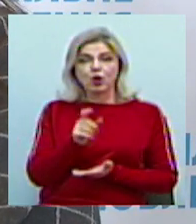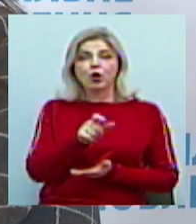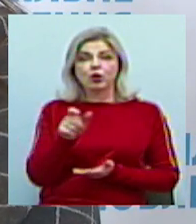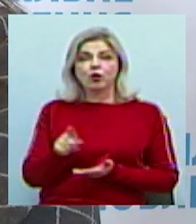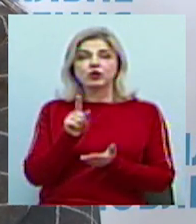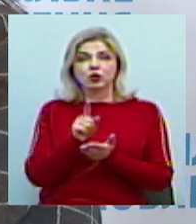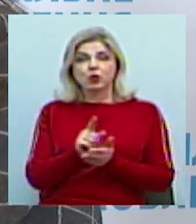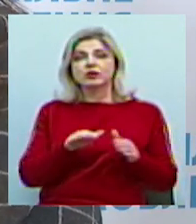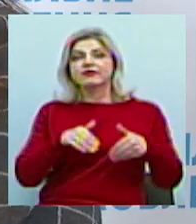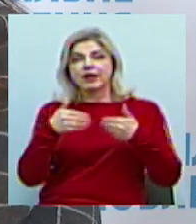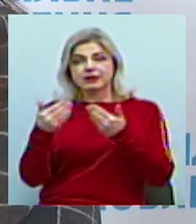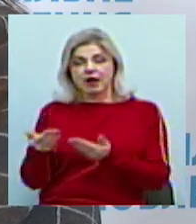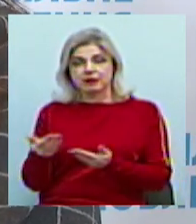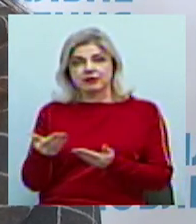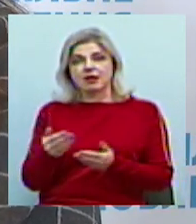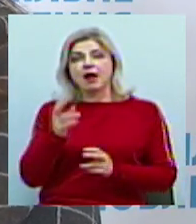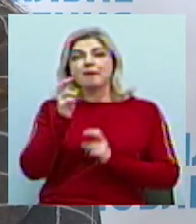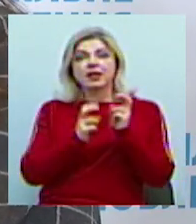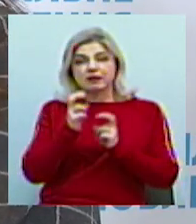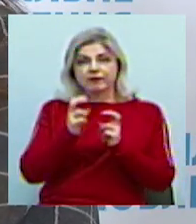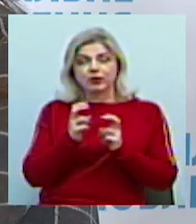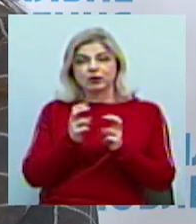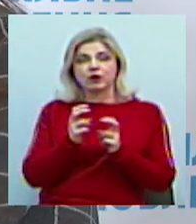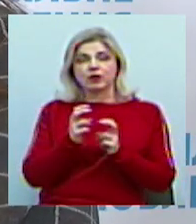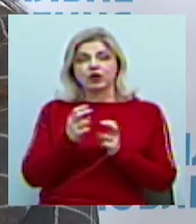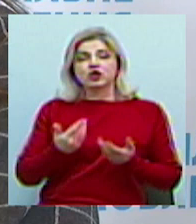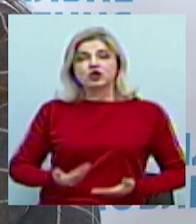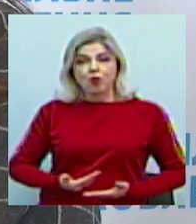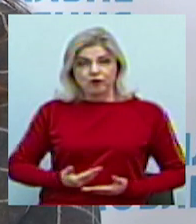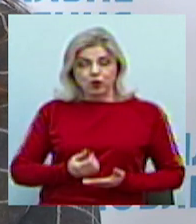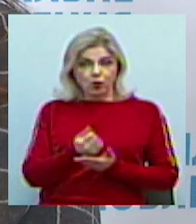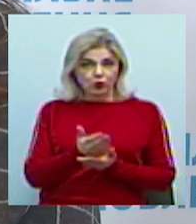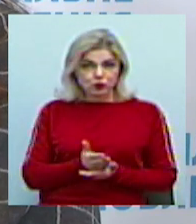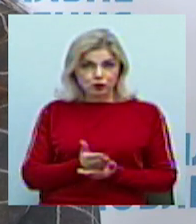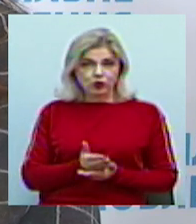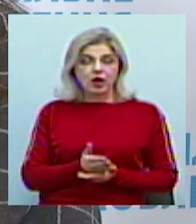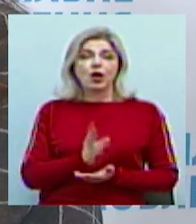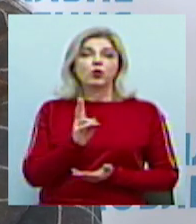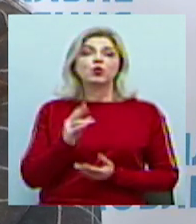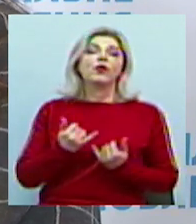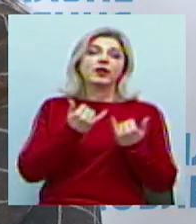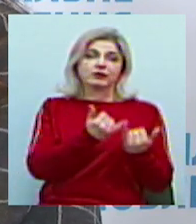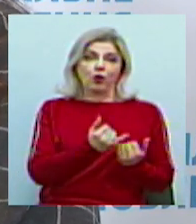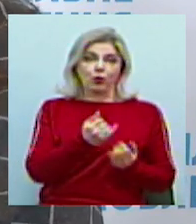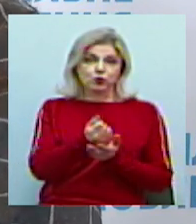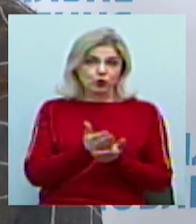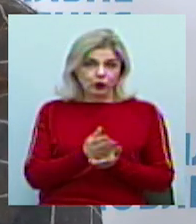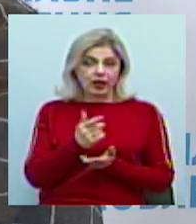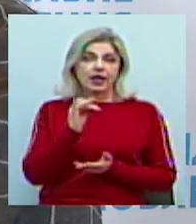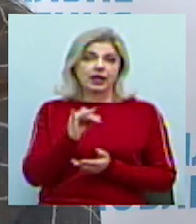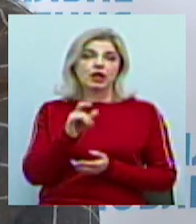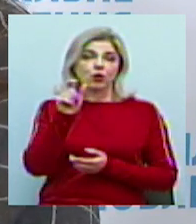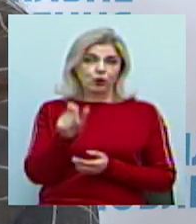право звертатися до підприємств-надавачів житлово-комунальних послуг. От, і таким чином